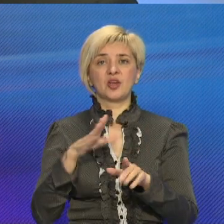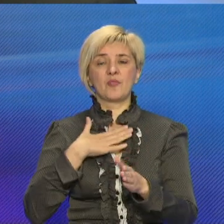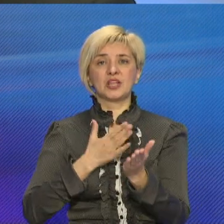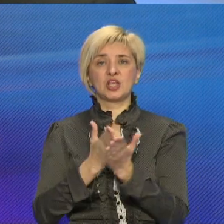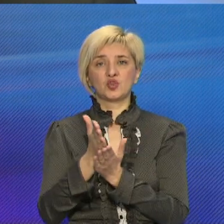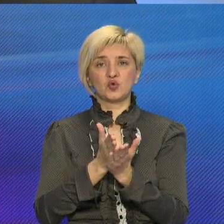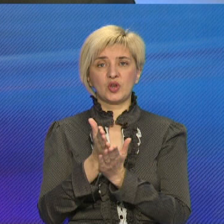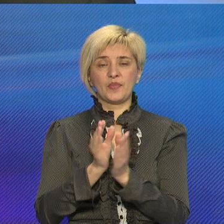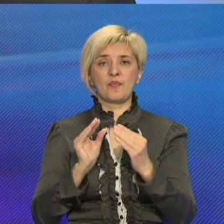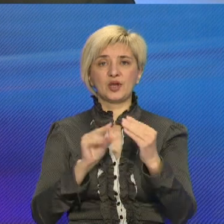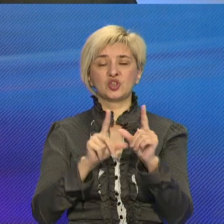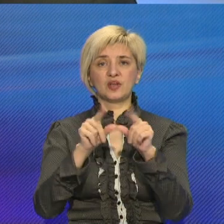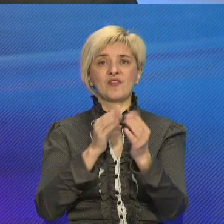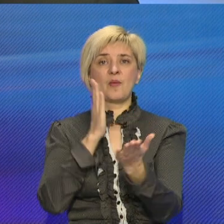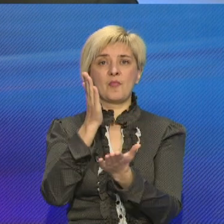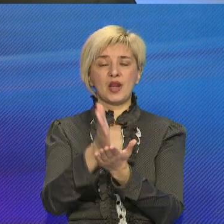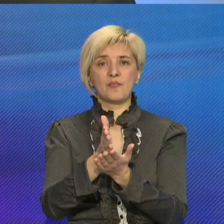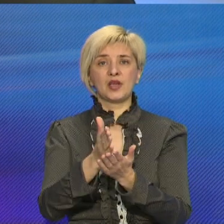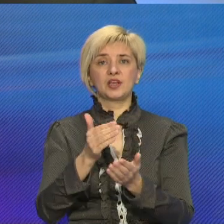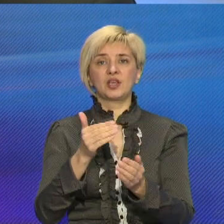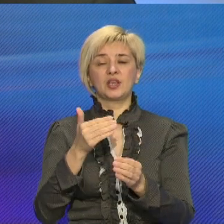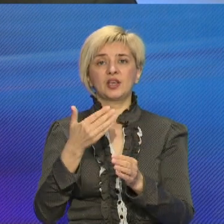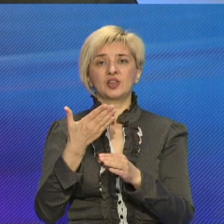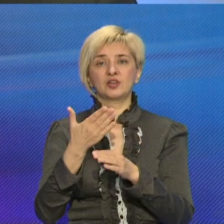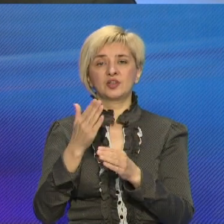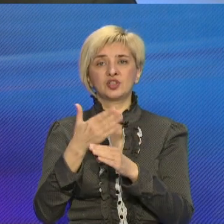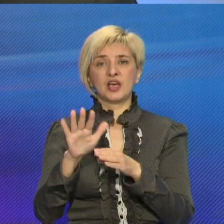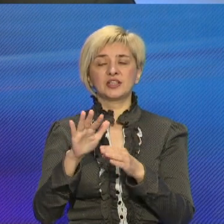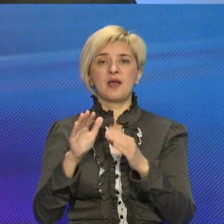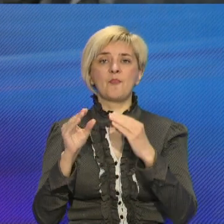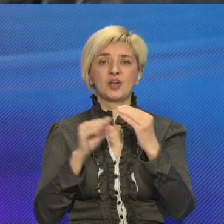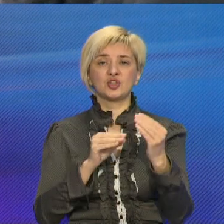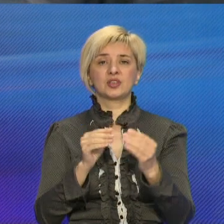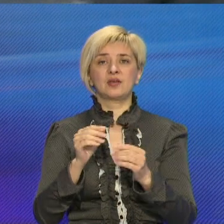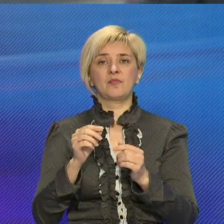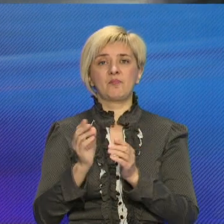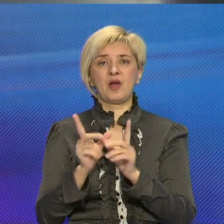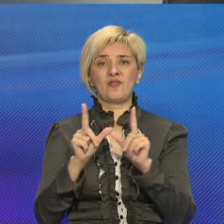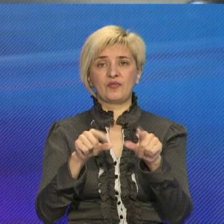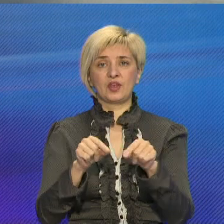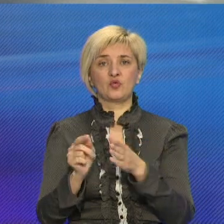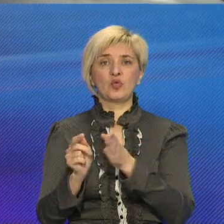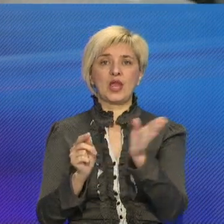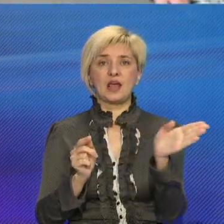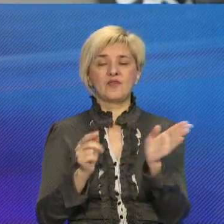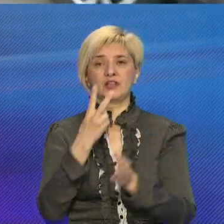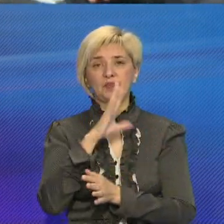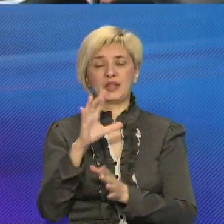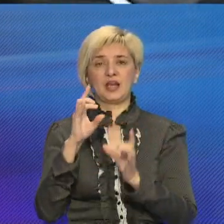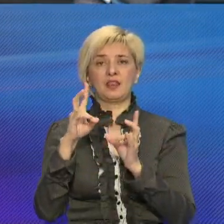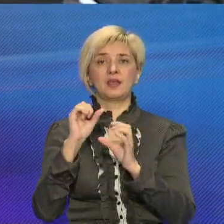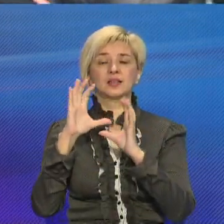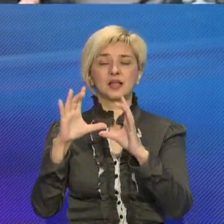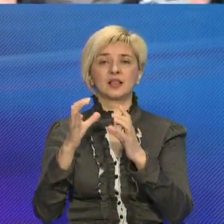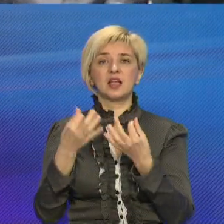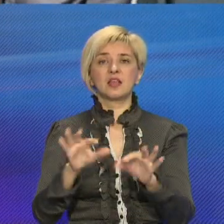проезжаем прямо, часть машин перед нами спокойно поворачивает налево, несмотря на знак. Для недопущения порушения правил